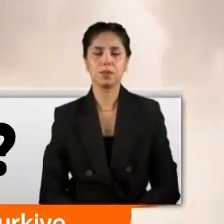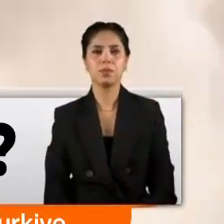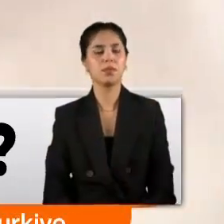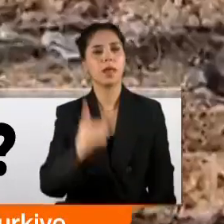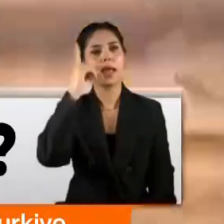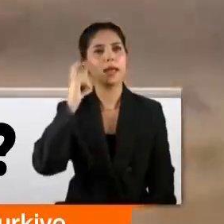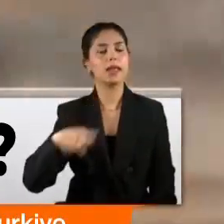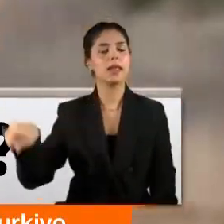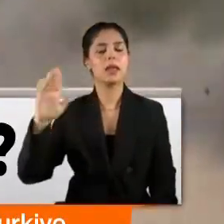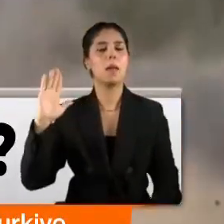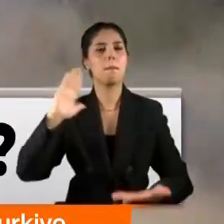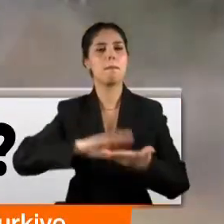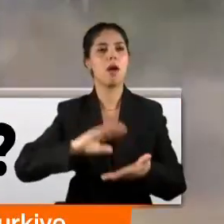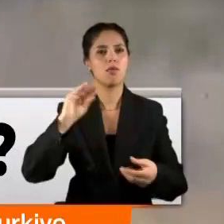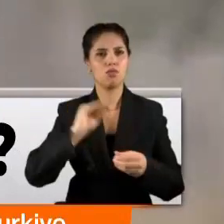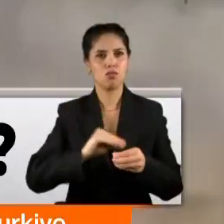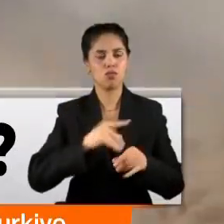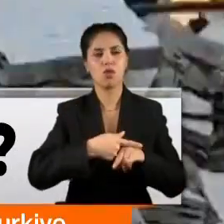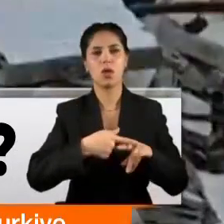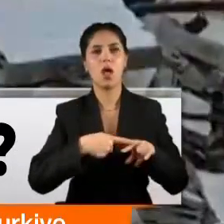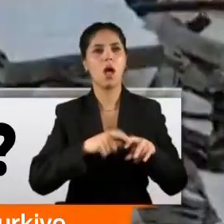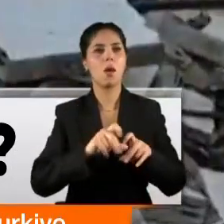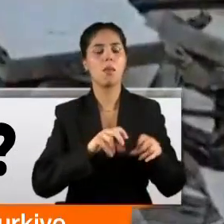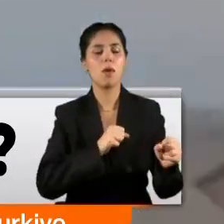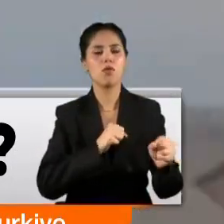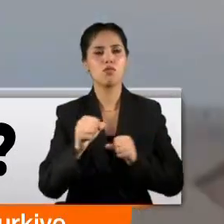İsrail ateşkes sırasında da Hamas'la mücadele